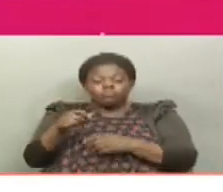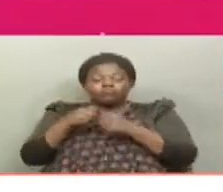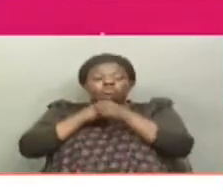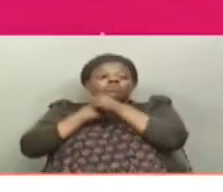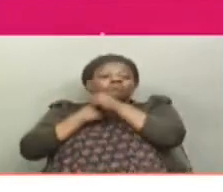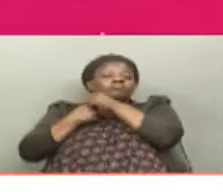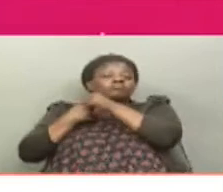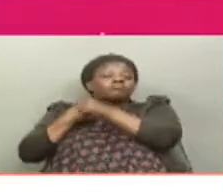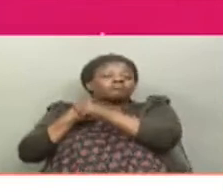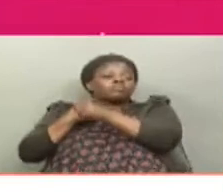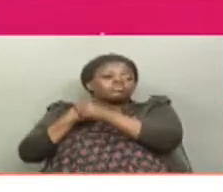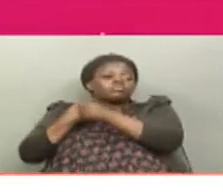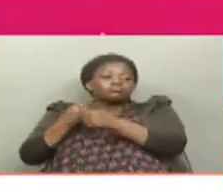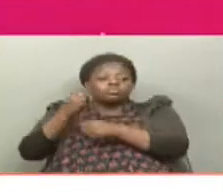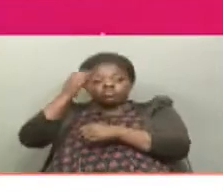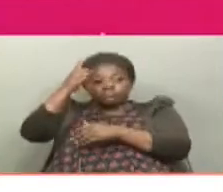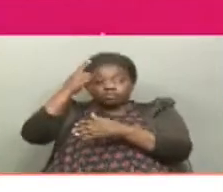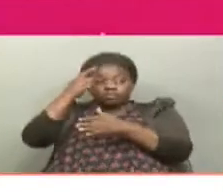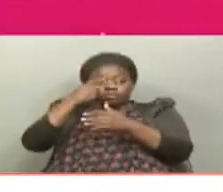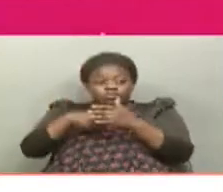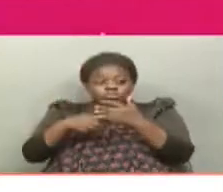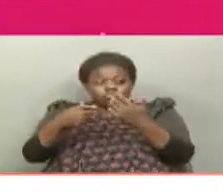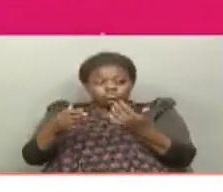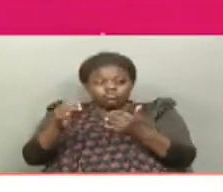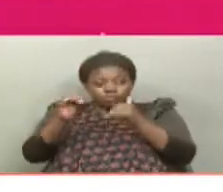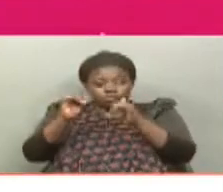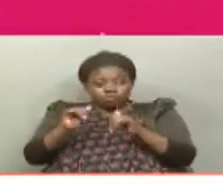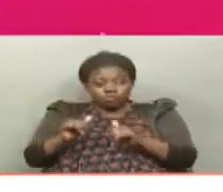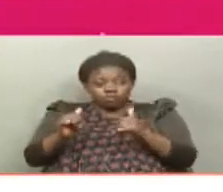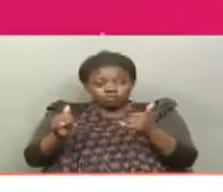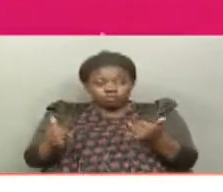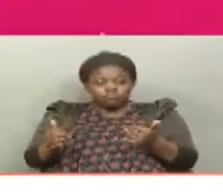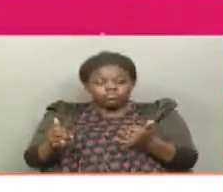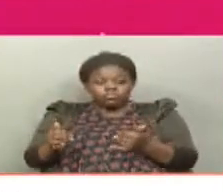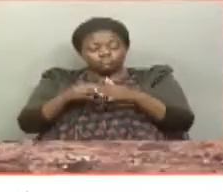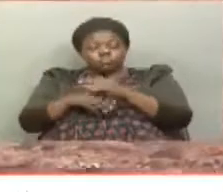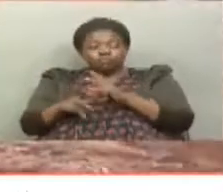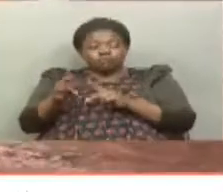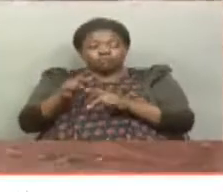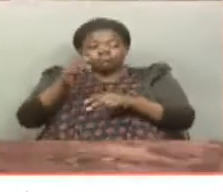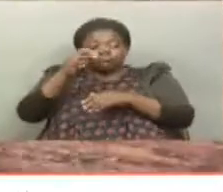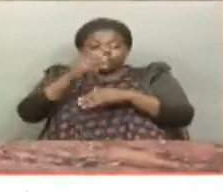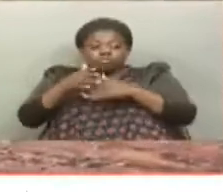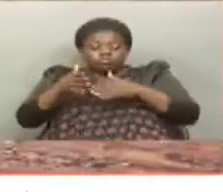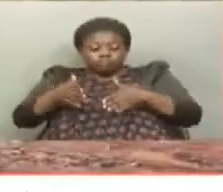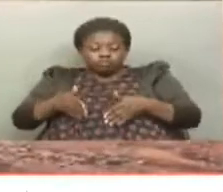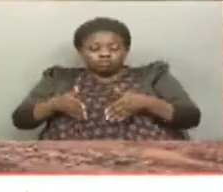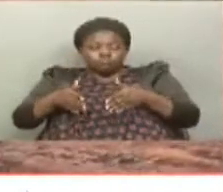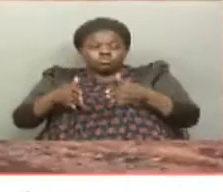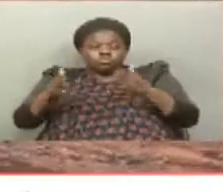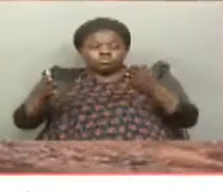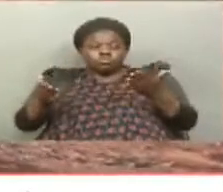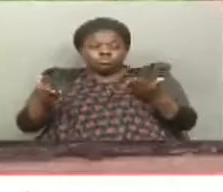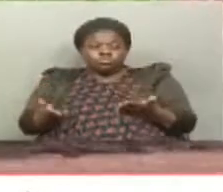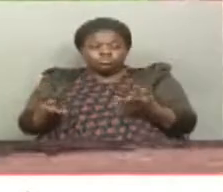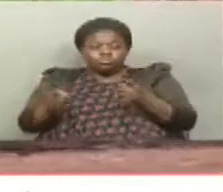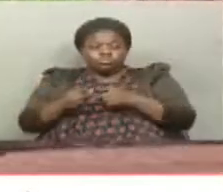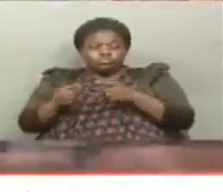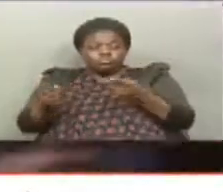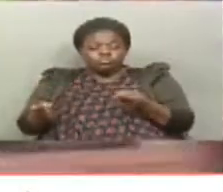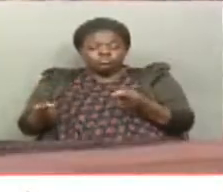yeetuze ekyewuunyisa ate ng'omugenzi ono alese ekiragiro ekikambwe anye kubo lino amalulu gano gaziga amaluka